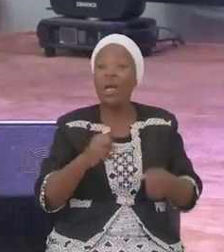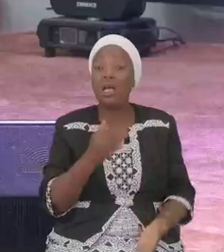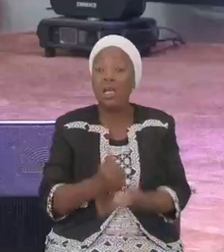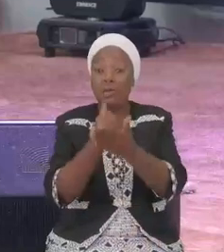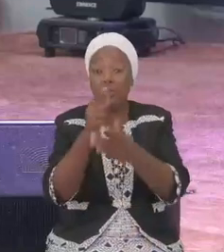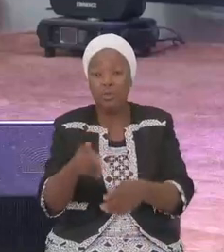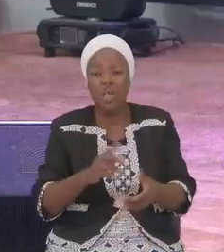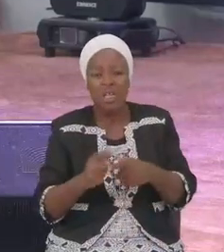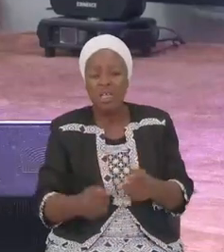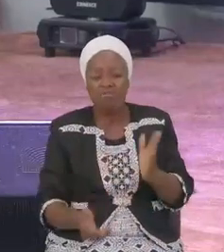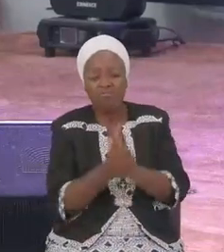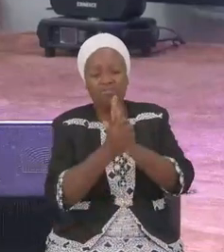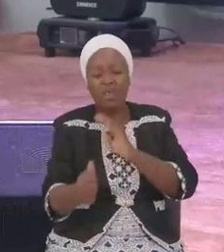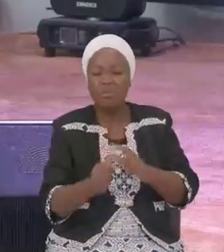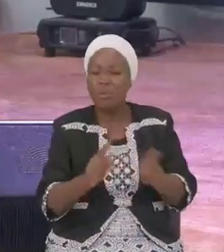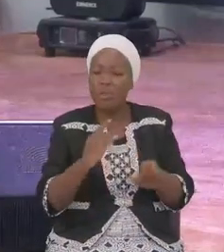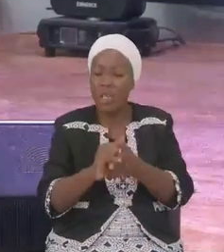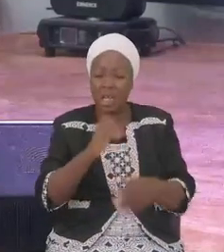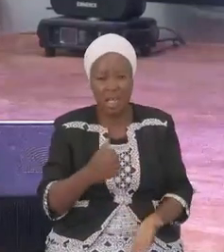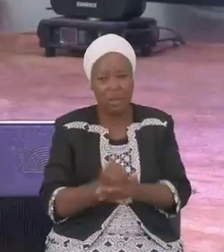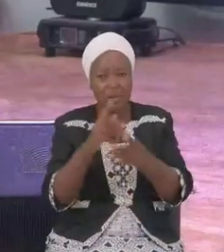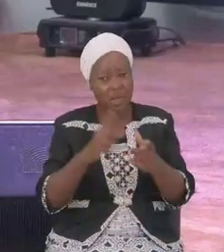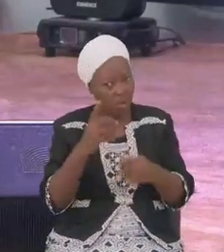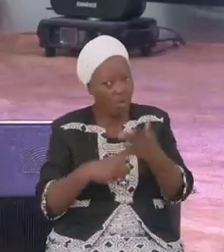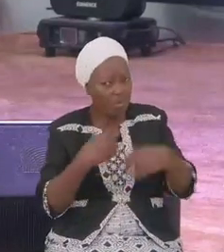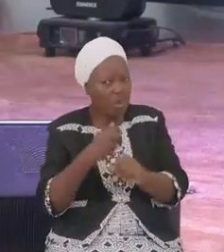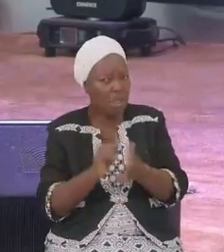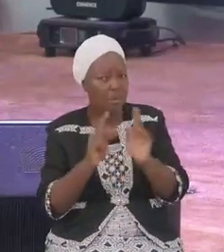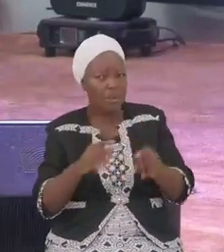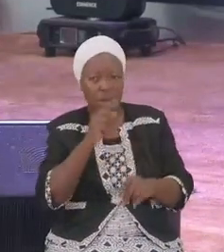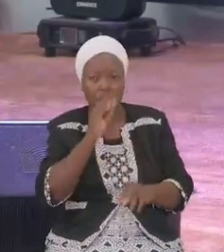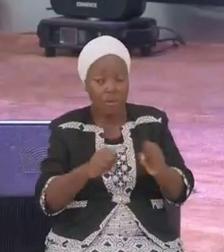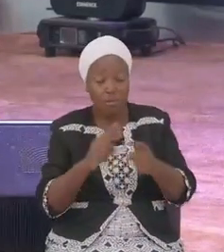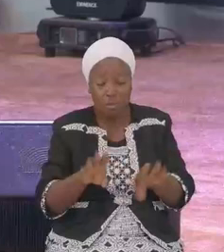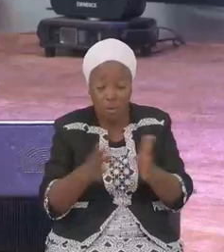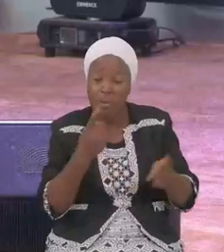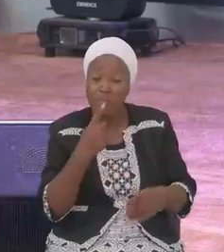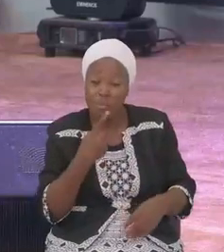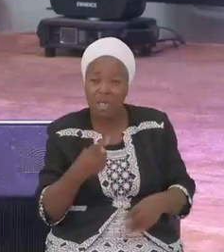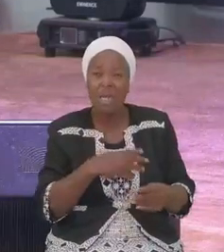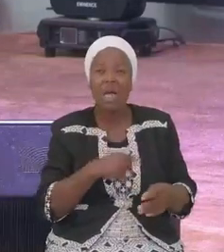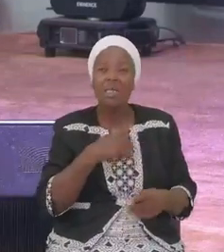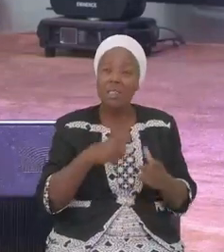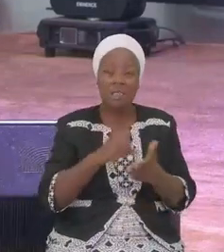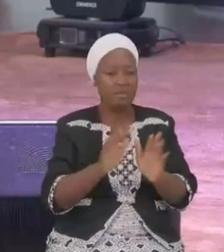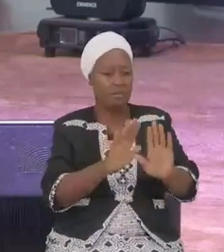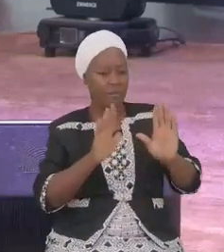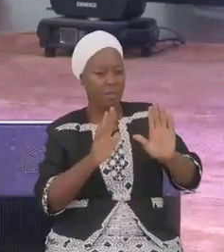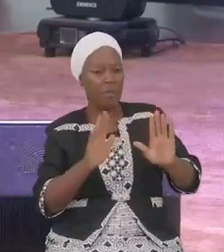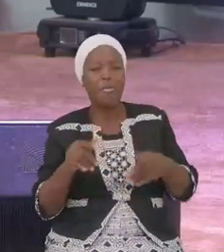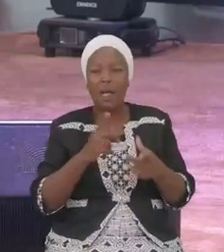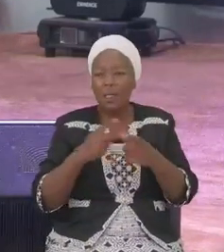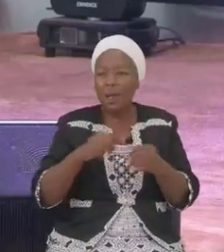des experts dans ce domaine. Qu'est-ce qui fait qu'une personne ferme sa bouche sans parler? C'est la